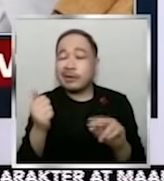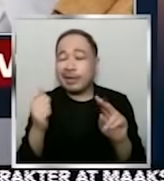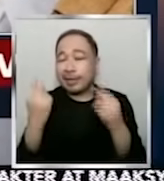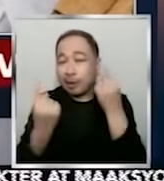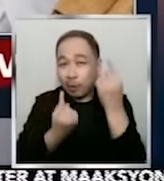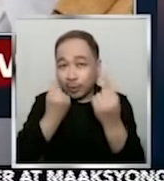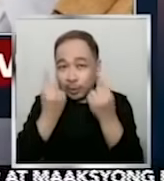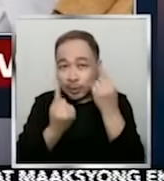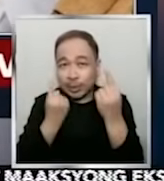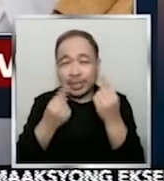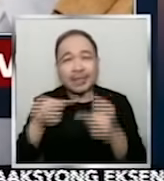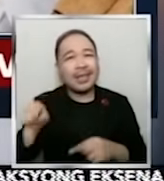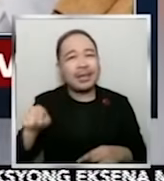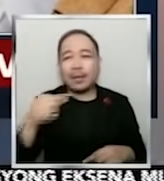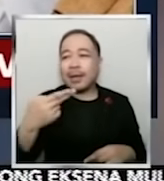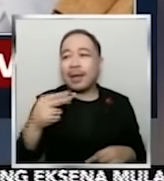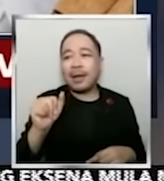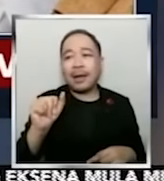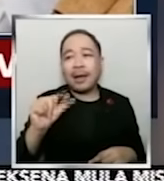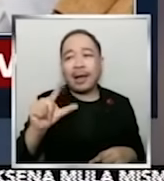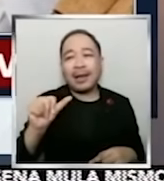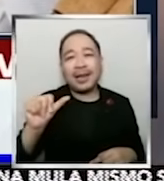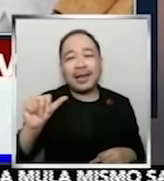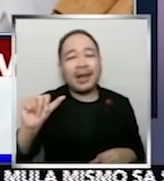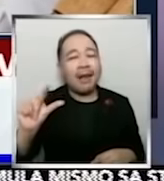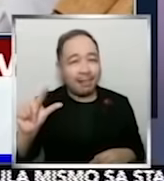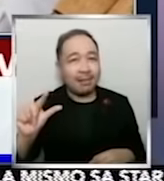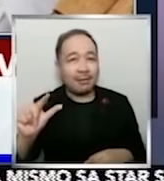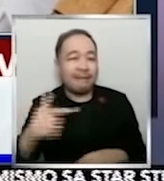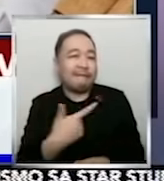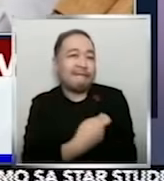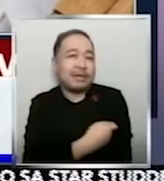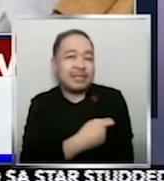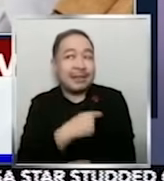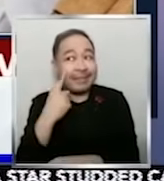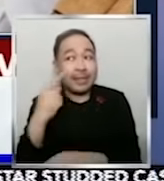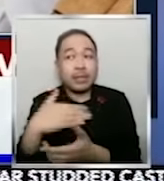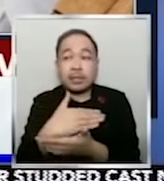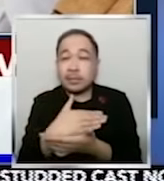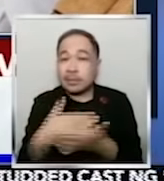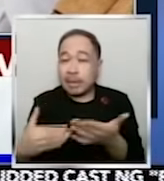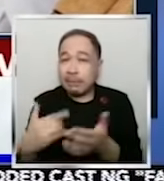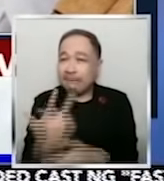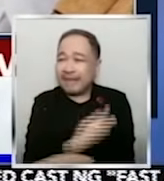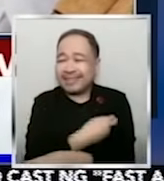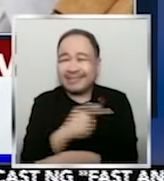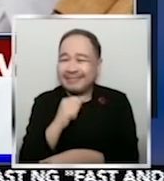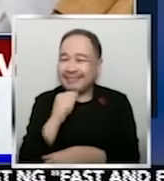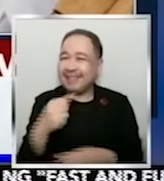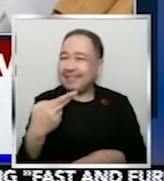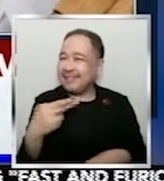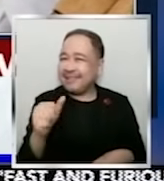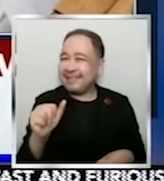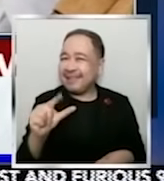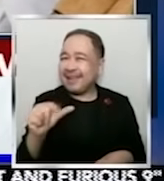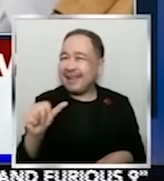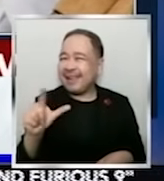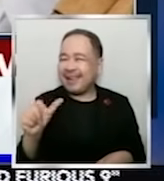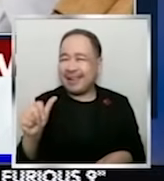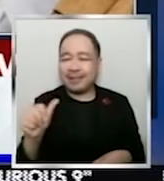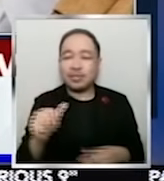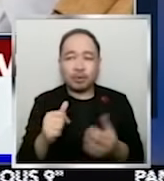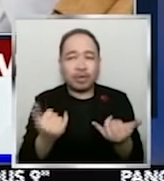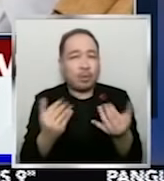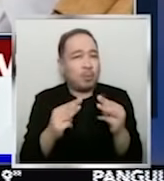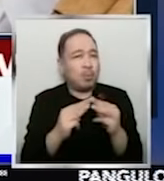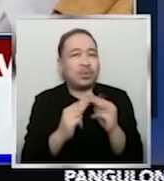halal type na vaccine. So I think may mga ibang vaccines na hindi yata halal. So alam ng mga ating Muslim